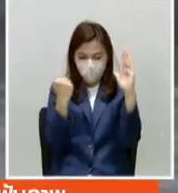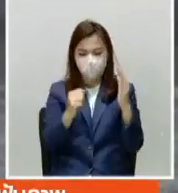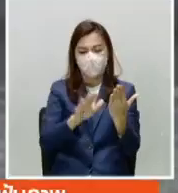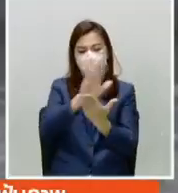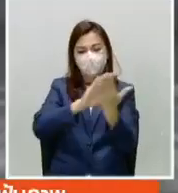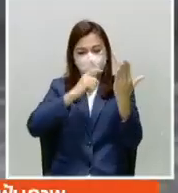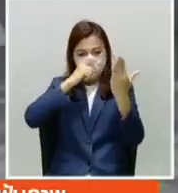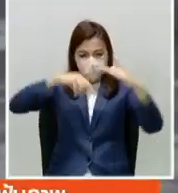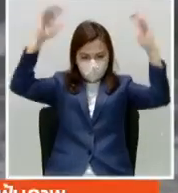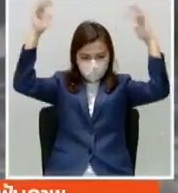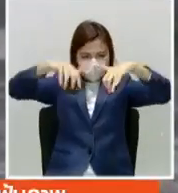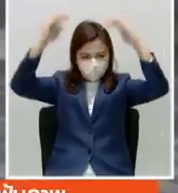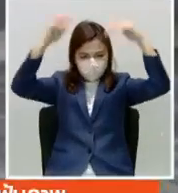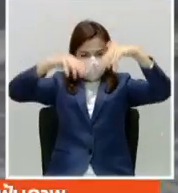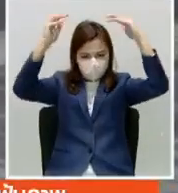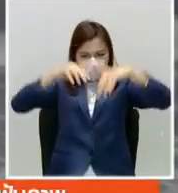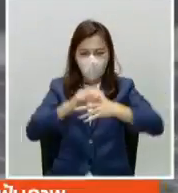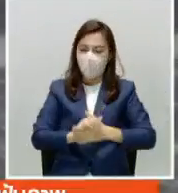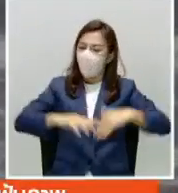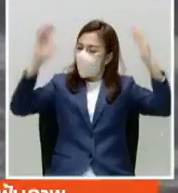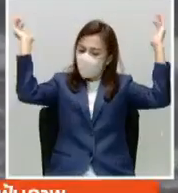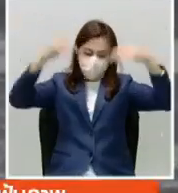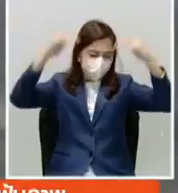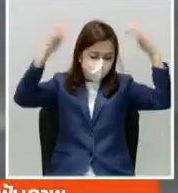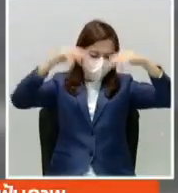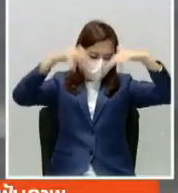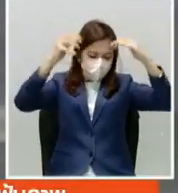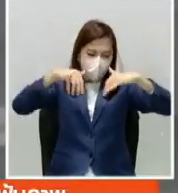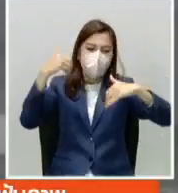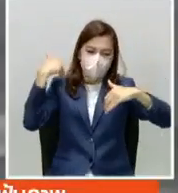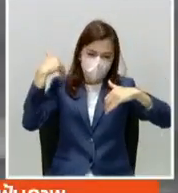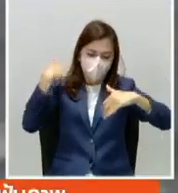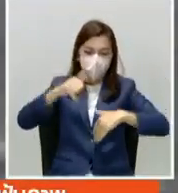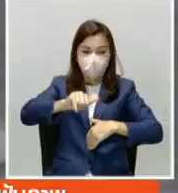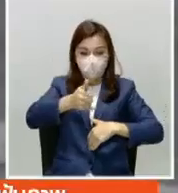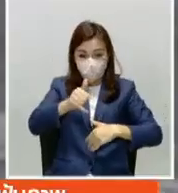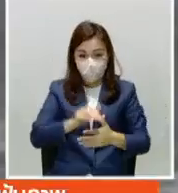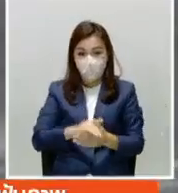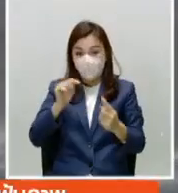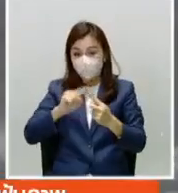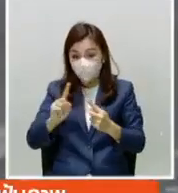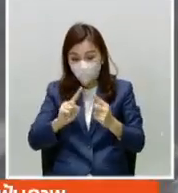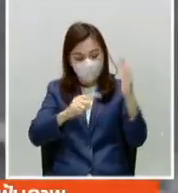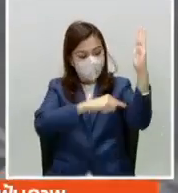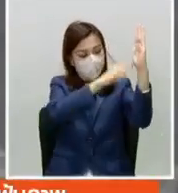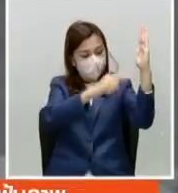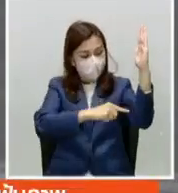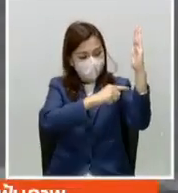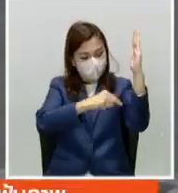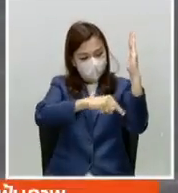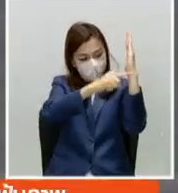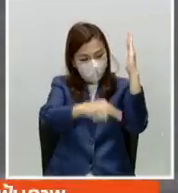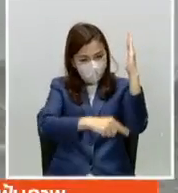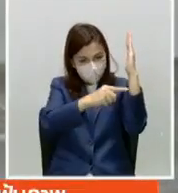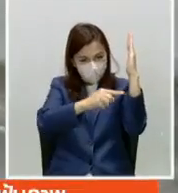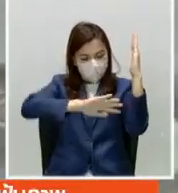มีฝนเพิ่มมากยิ่งขึ้นมีฝนตกหนักถึงหนักมากบางแห่งคลื่นบริเวณทะเลอันดามันและอ่าวไทยตอนบนปาน